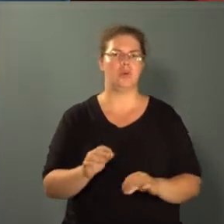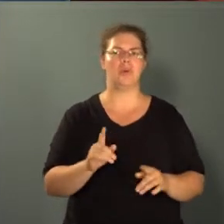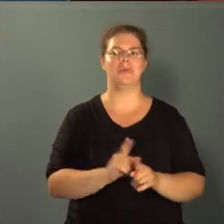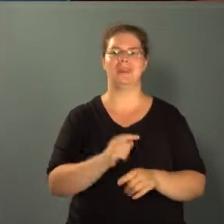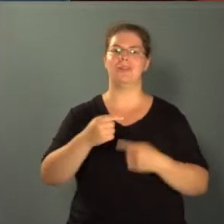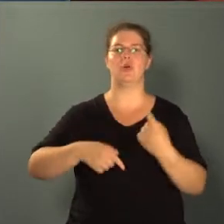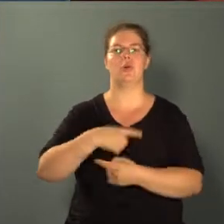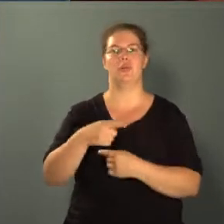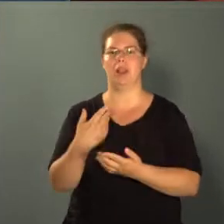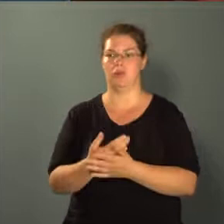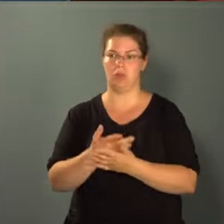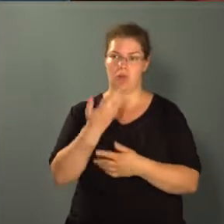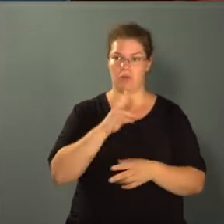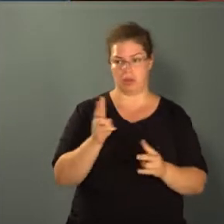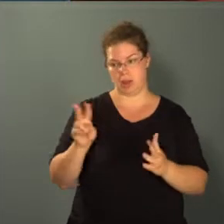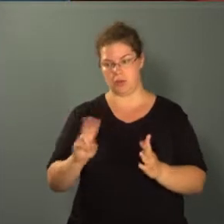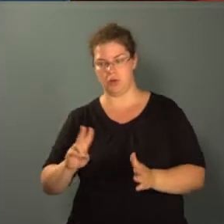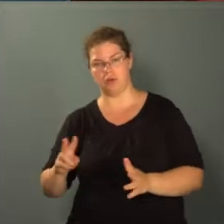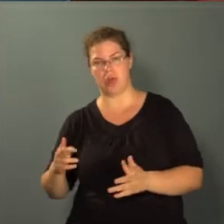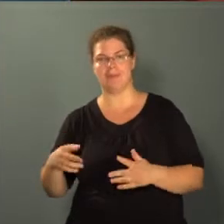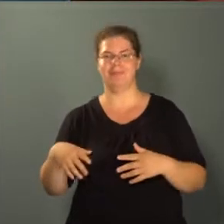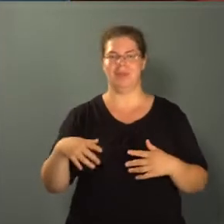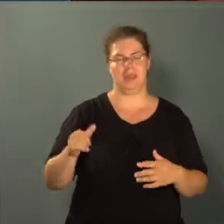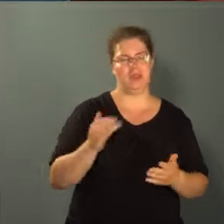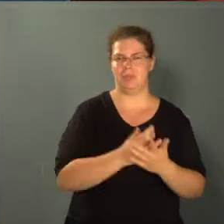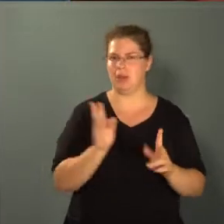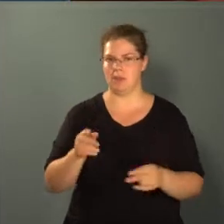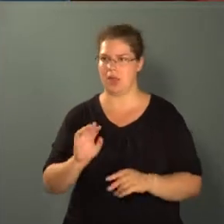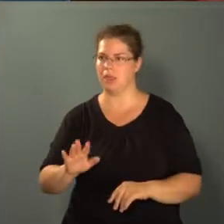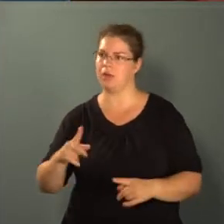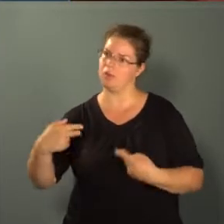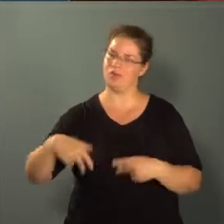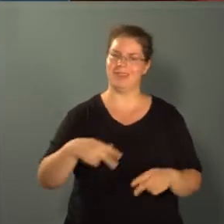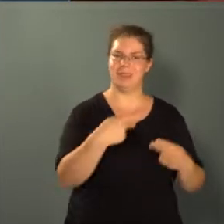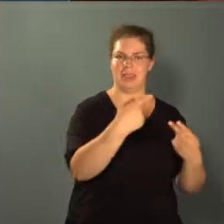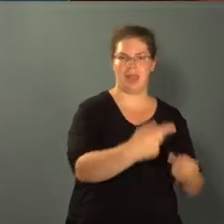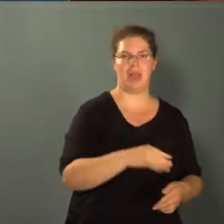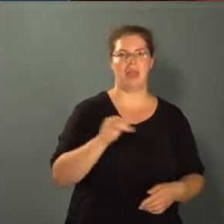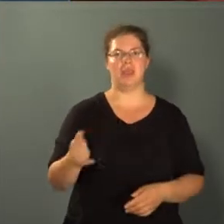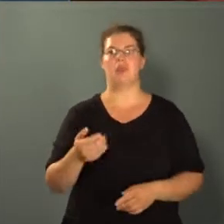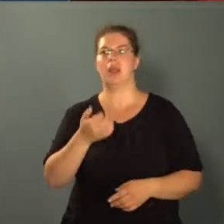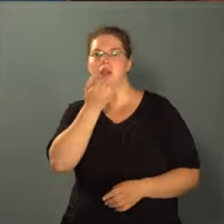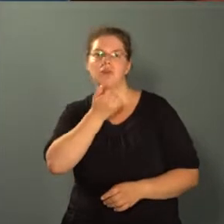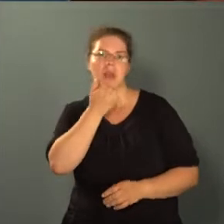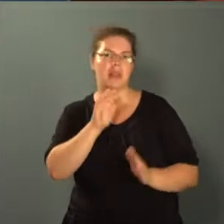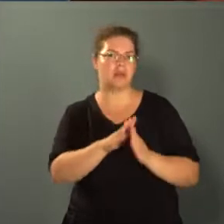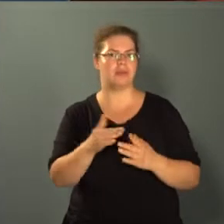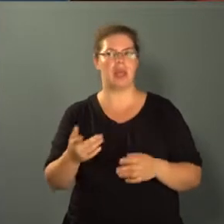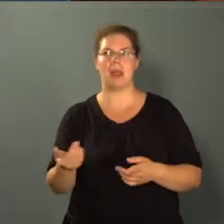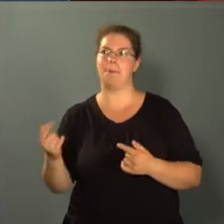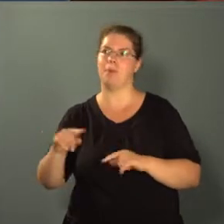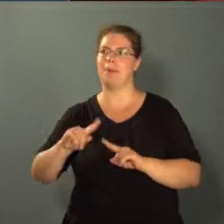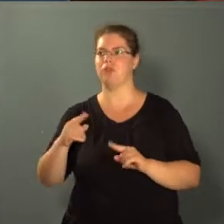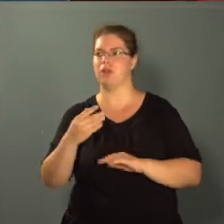ilyen körforgás lenne, tehát hogyha valaki elolvasta, akkor esetleg, és tényleg már nem kell neki, akkor vissza is hozza, és akár a saját könyvtárából hoz